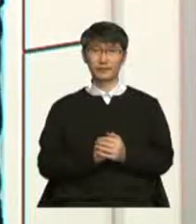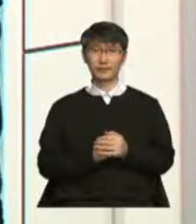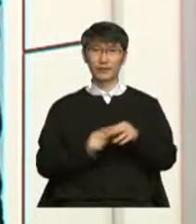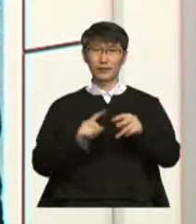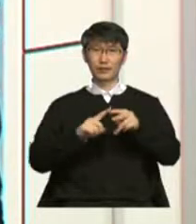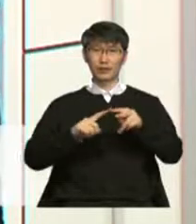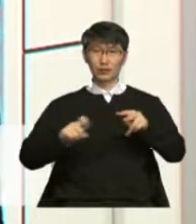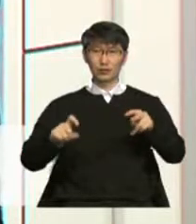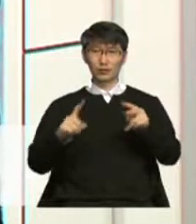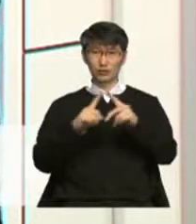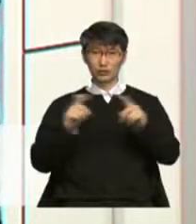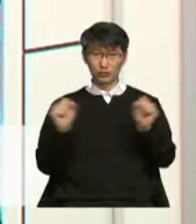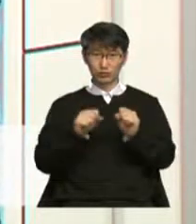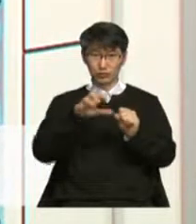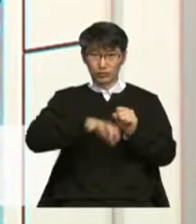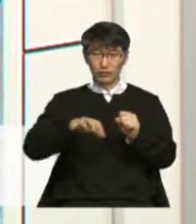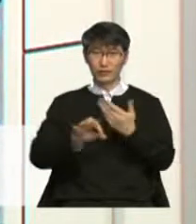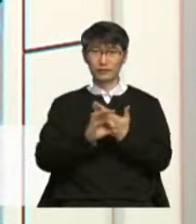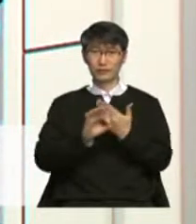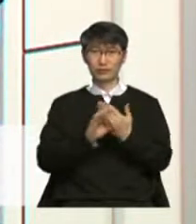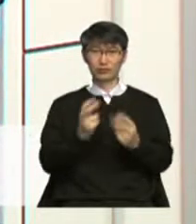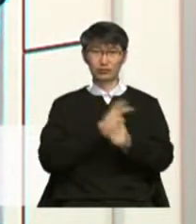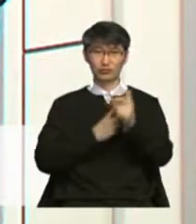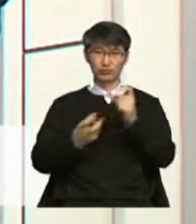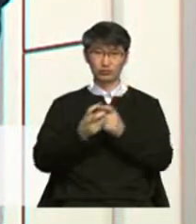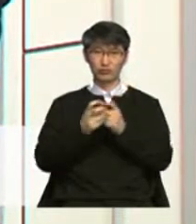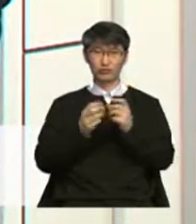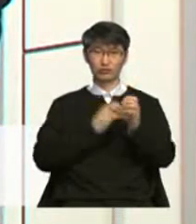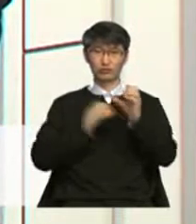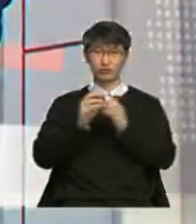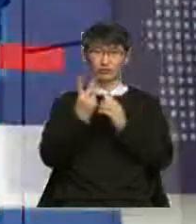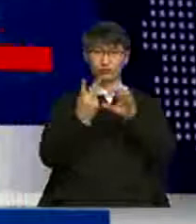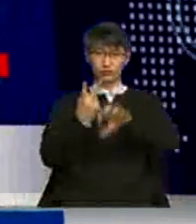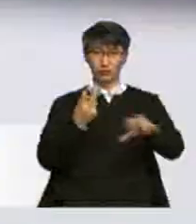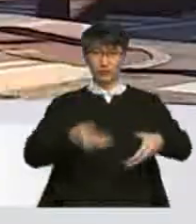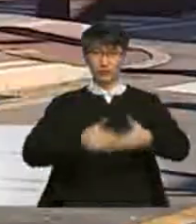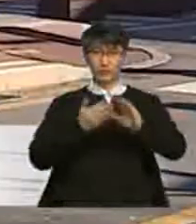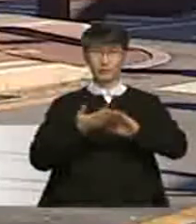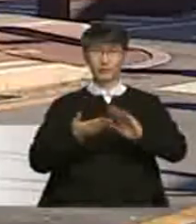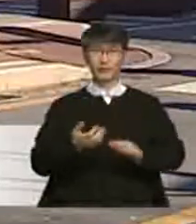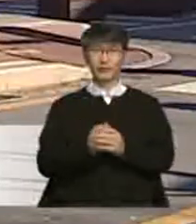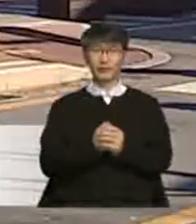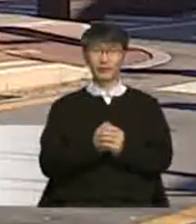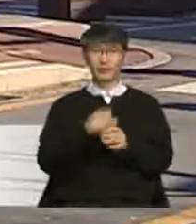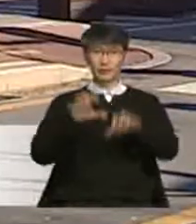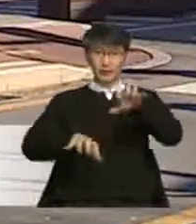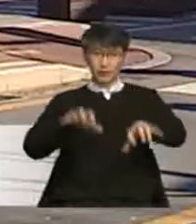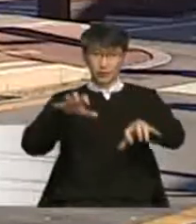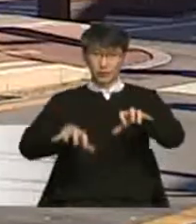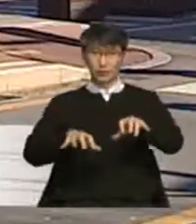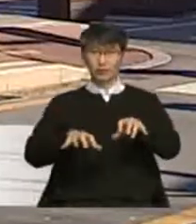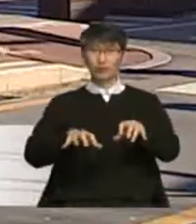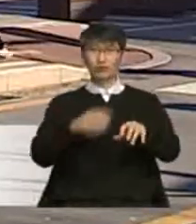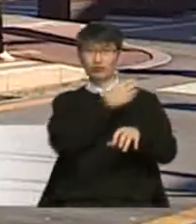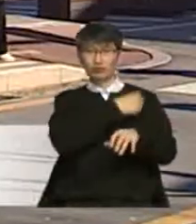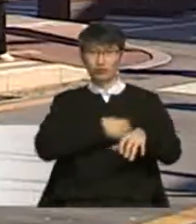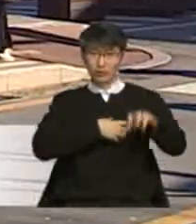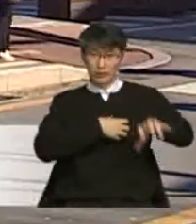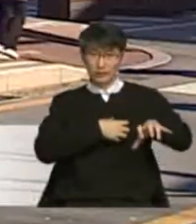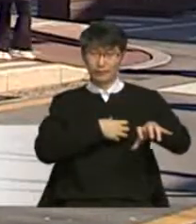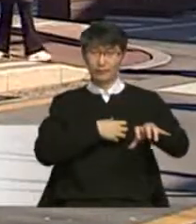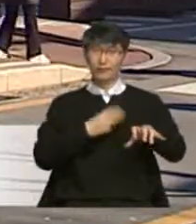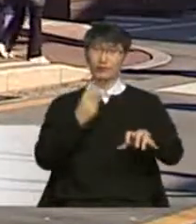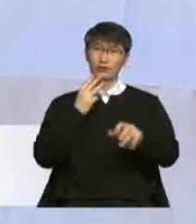성북구 가 임시 선별 검사 소 2곳을 추가 설치에 운영에 들어갔습니다 장소는 성북구청 앞 아람 마당과